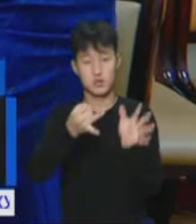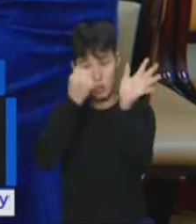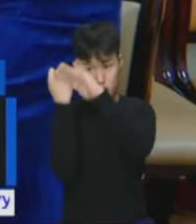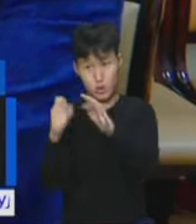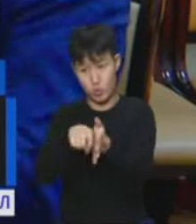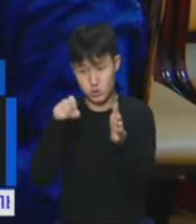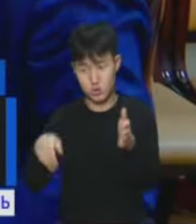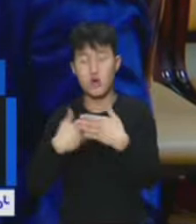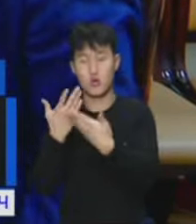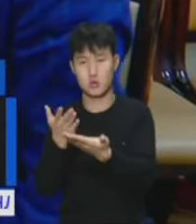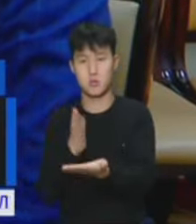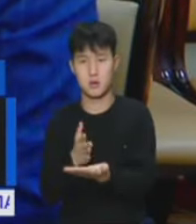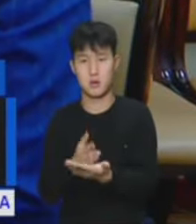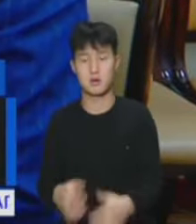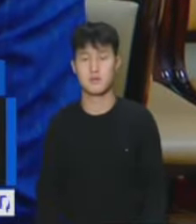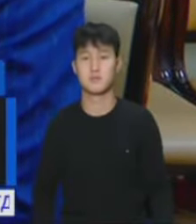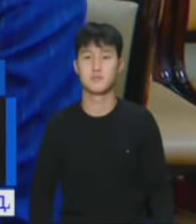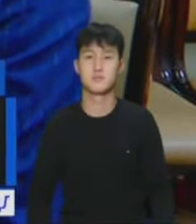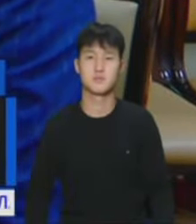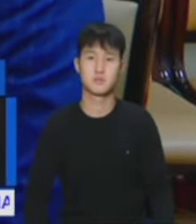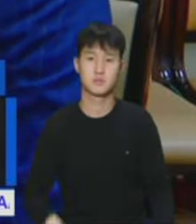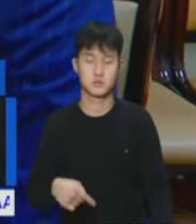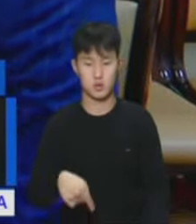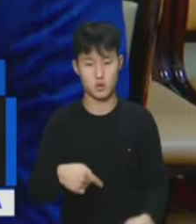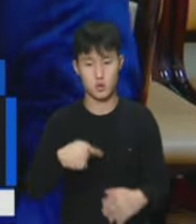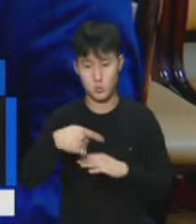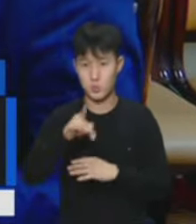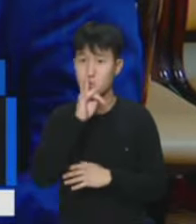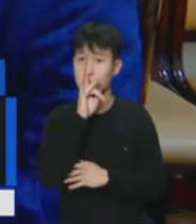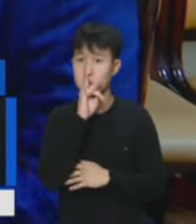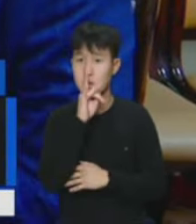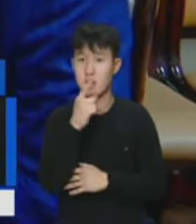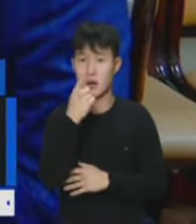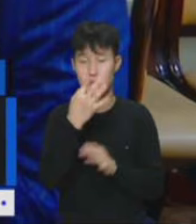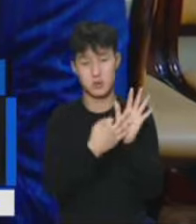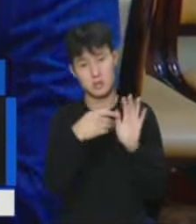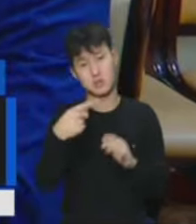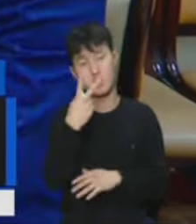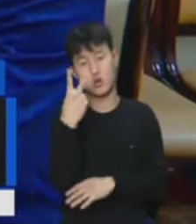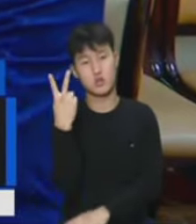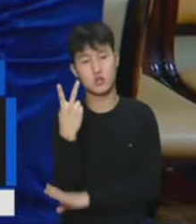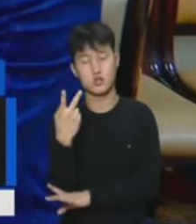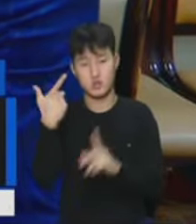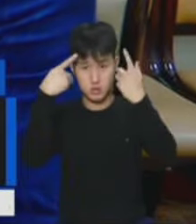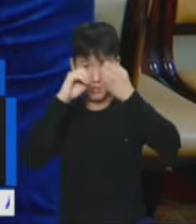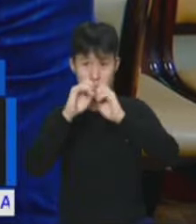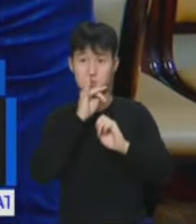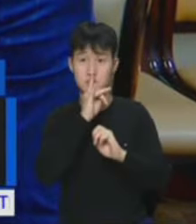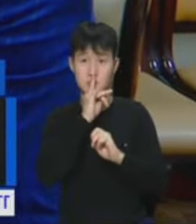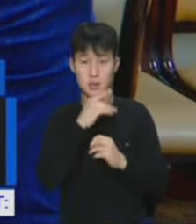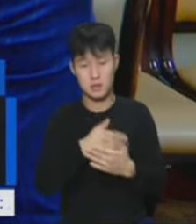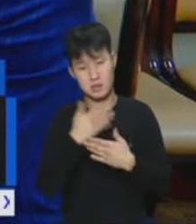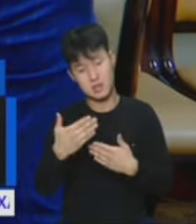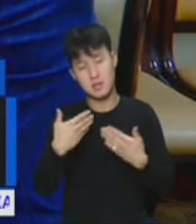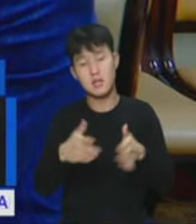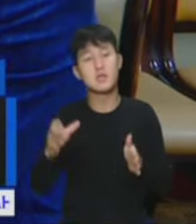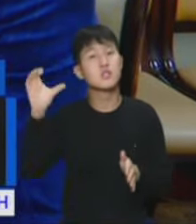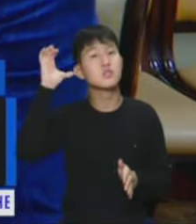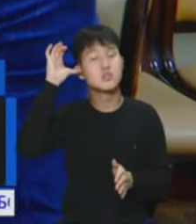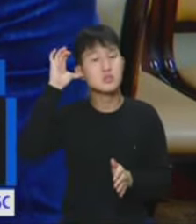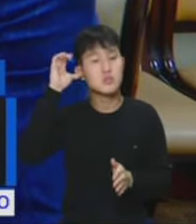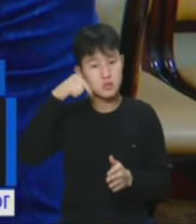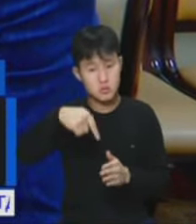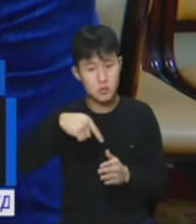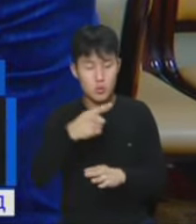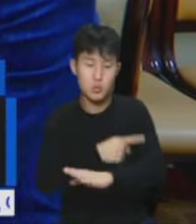байна. Одоо утгахгүй болох одоо 18-аас 22-нд болох дарагчдын сонсголын